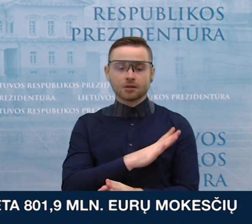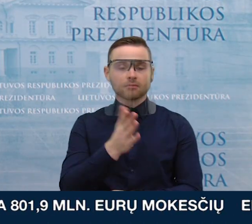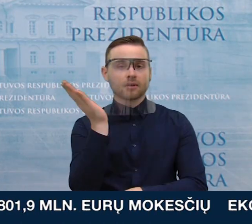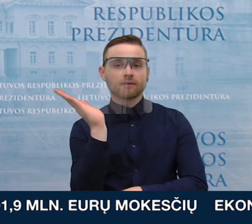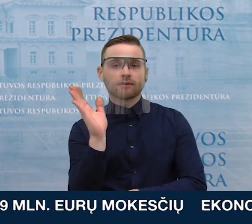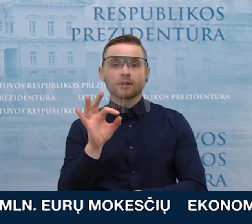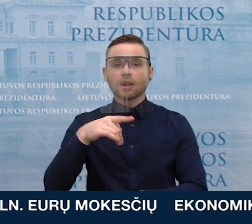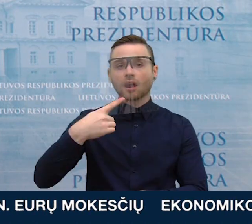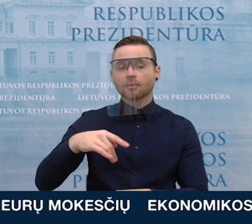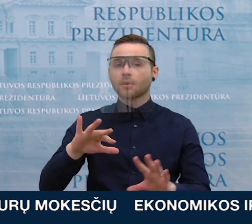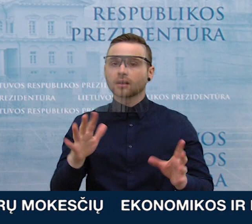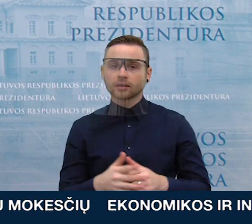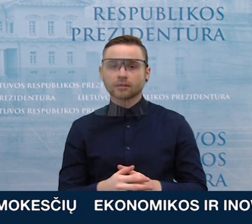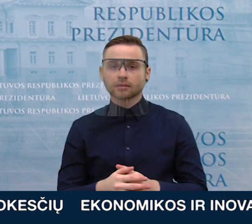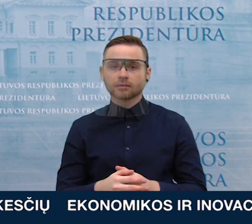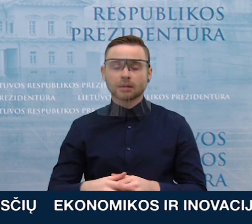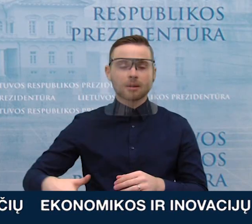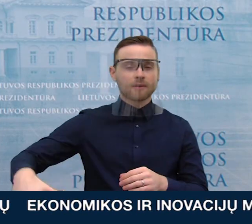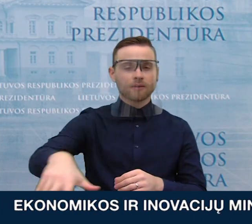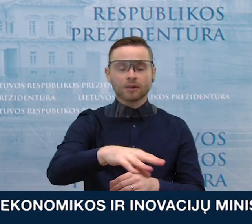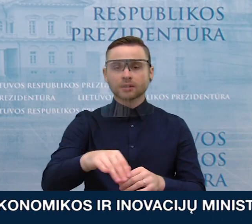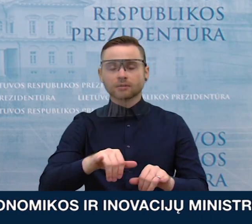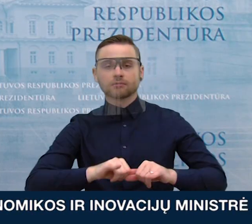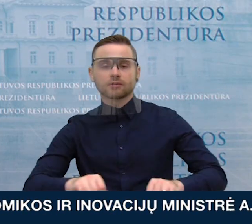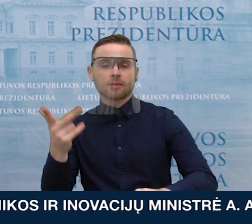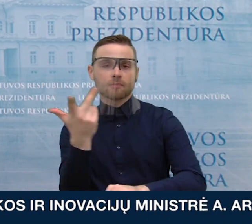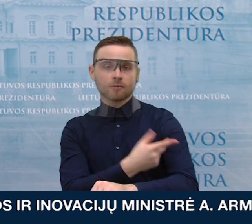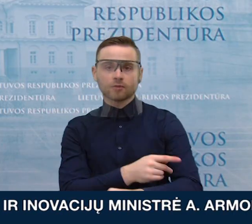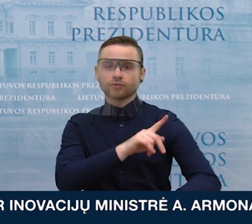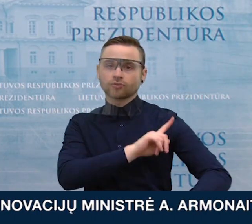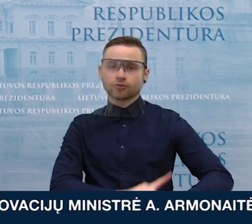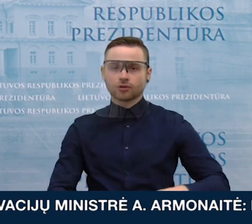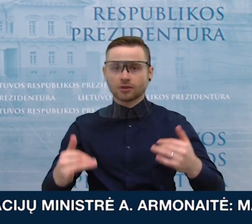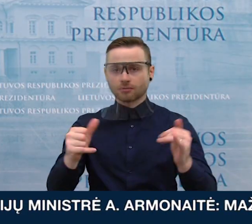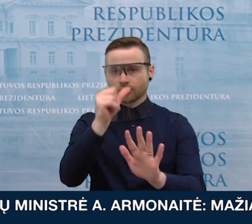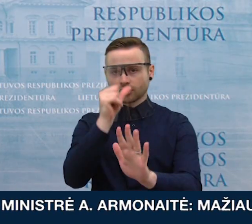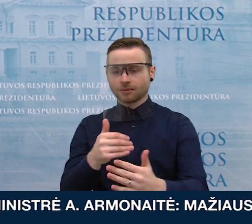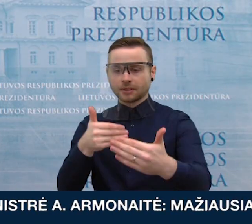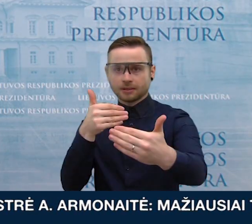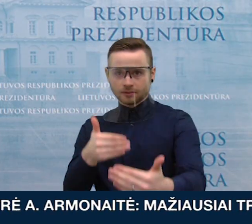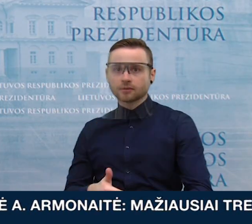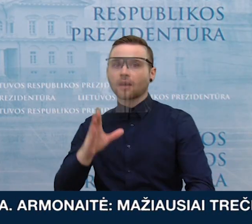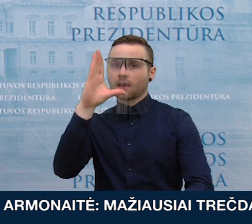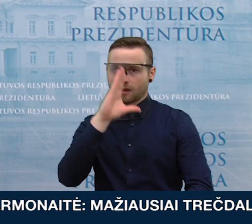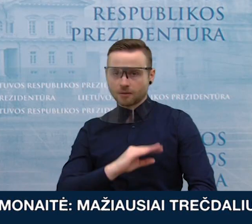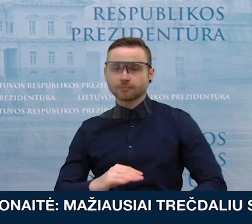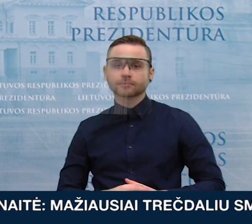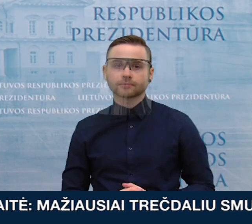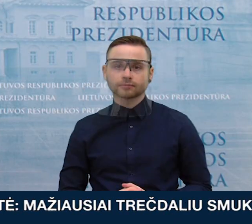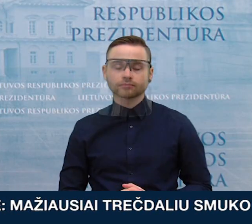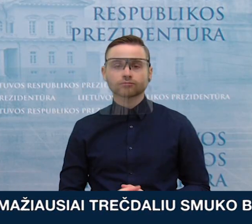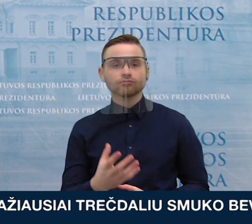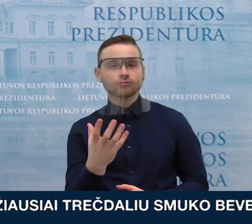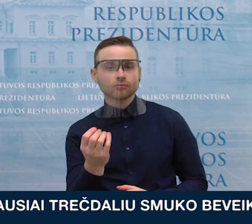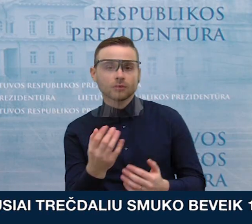anksčiau, byloja, kad masinį vakcinavimą mes esame pajėgus atlikti pirmąjį šių metų pusmetį. Taip kad visokie